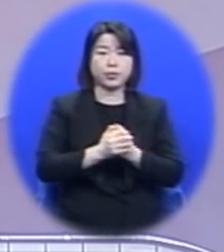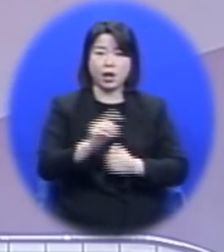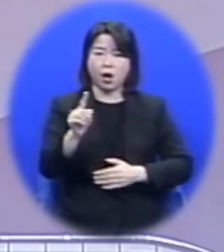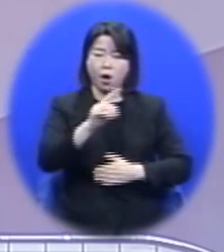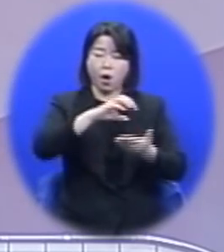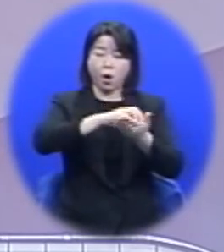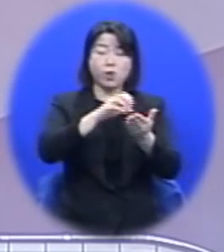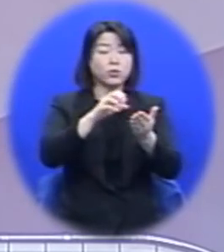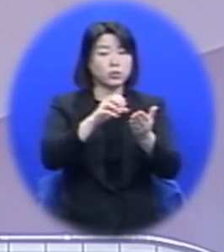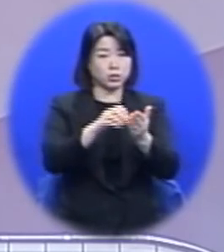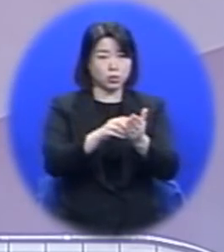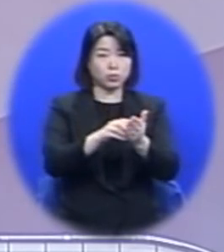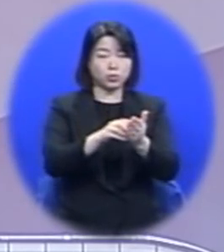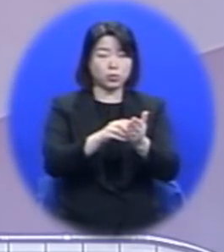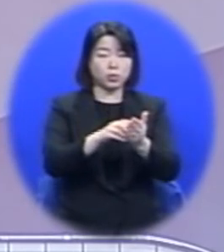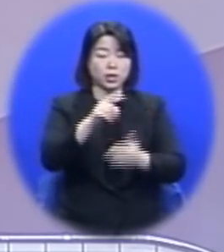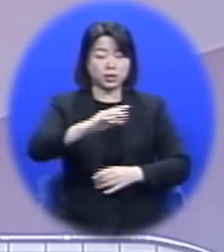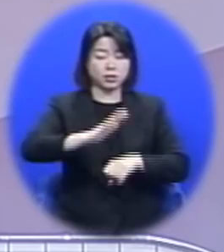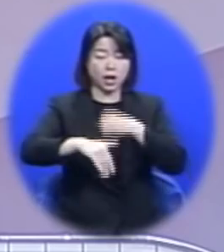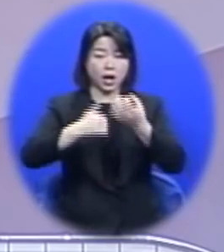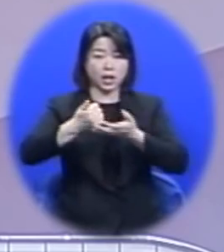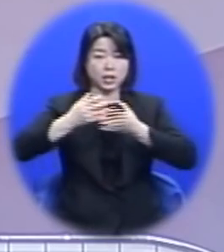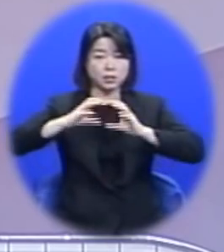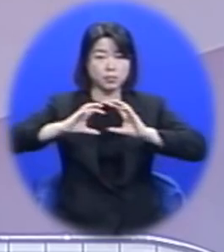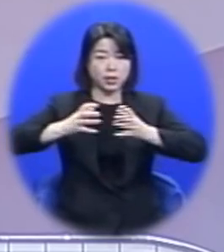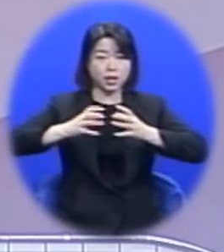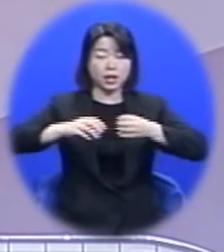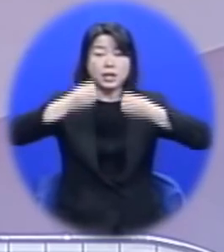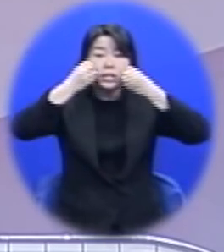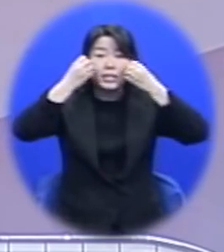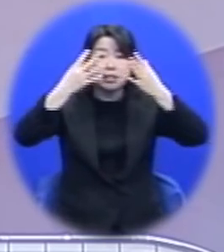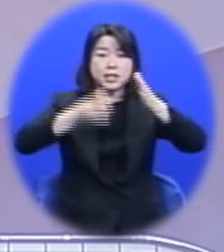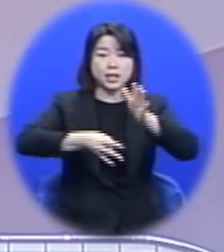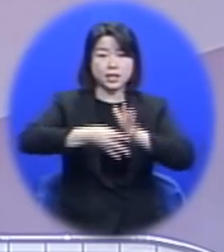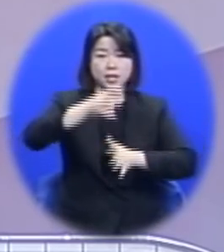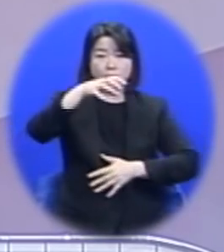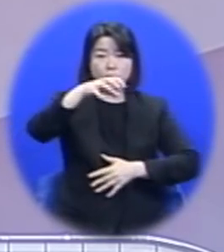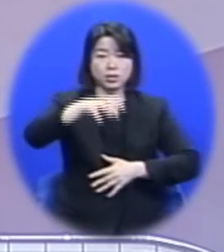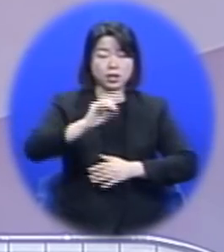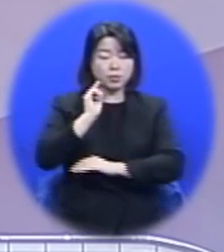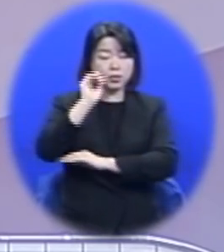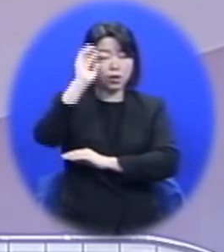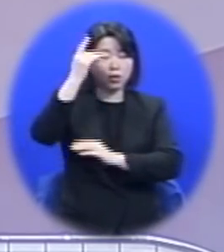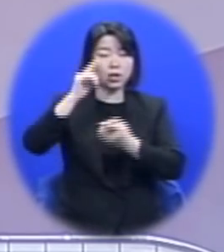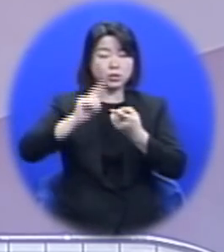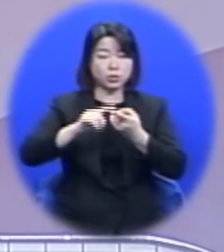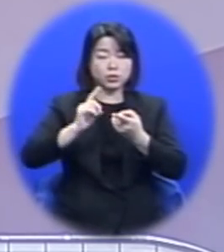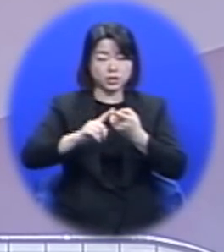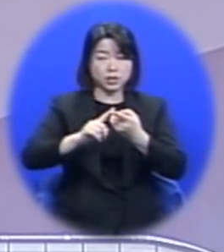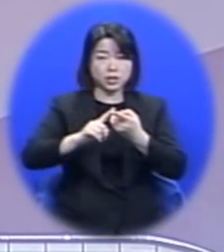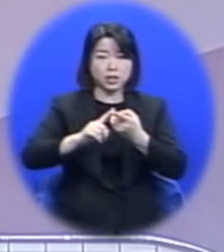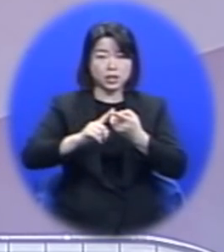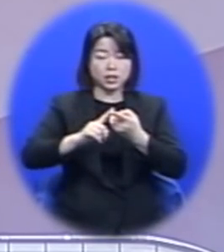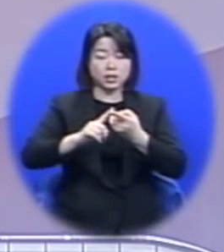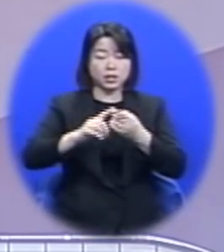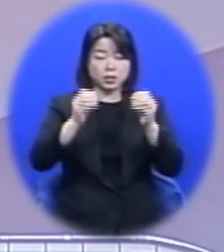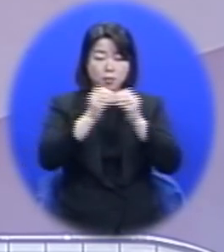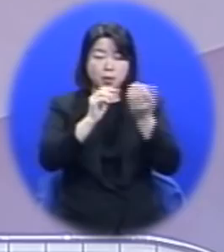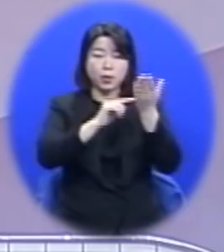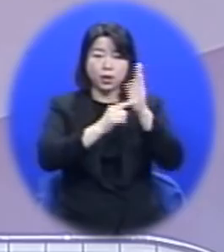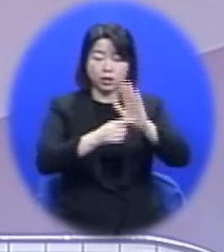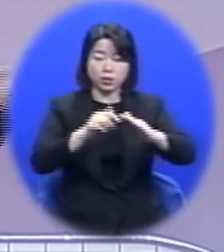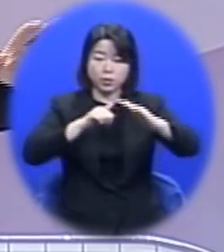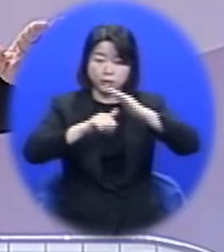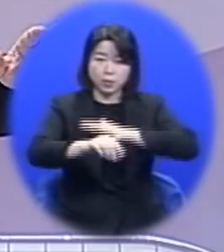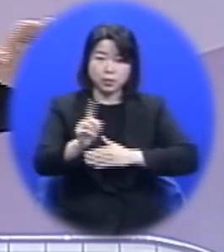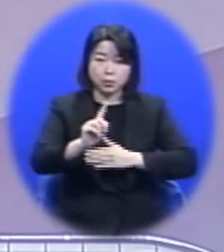어느 정도로 그 하나님의 나라가 새 예루살렘이 영광스러운가를 표현한 것 중에 대표적인 것이